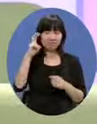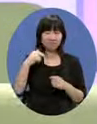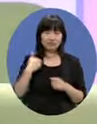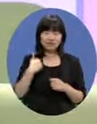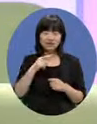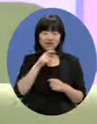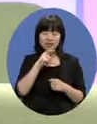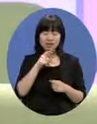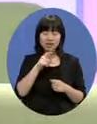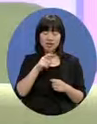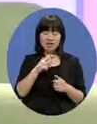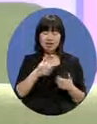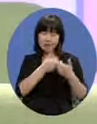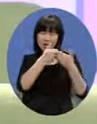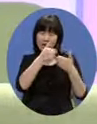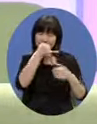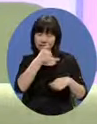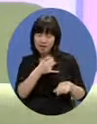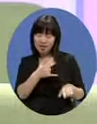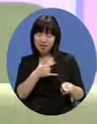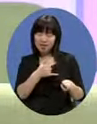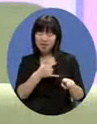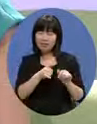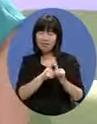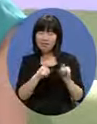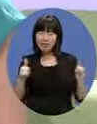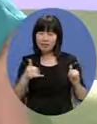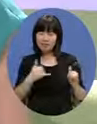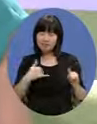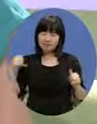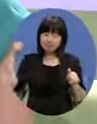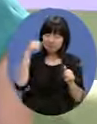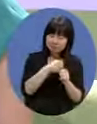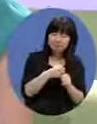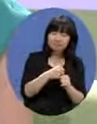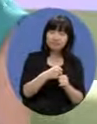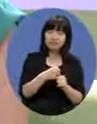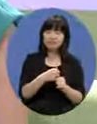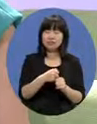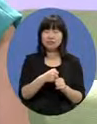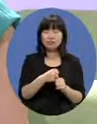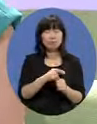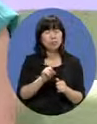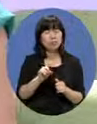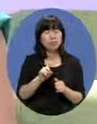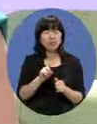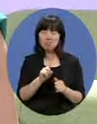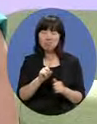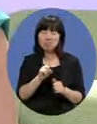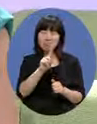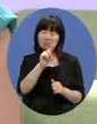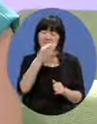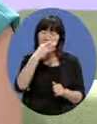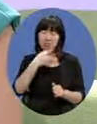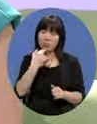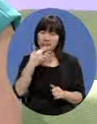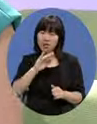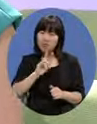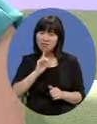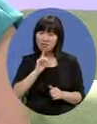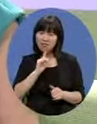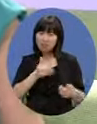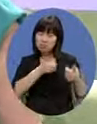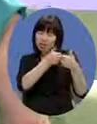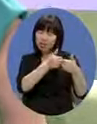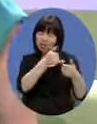내가 이렇게 말로 깐죽거리니까 저 사람이 내가 때리면은 때려도 어떻게 약발도 하나도 듣지 않았는데 말로